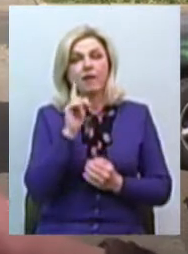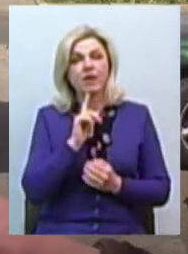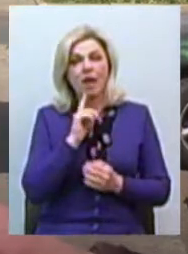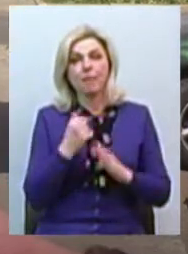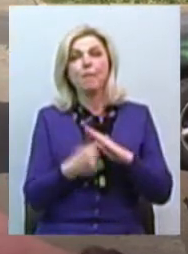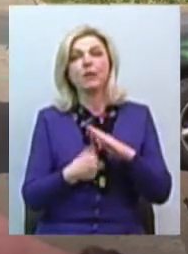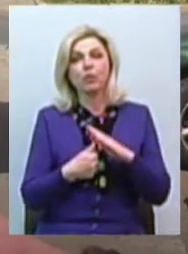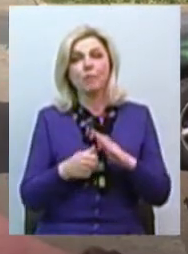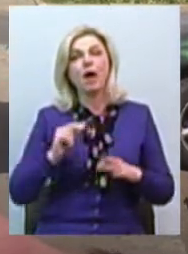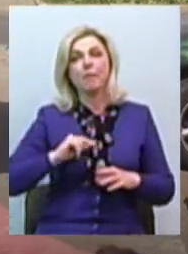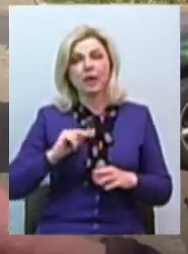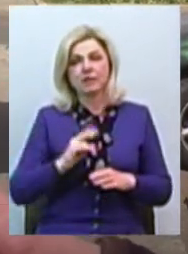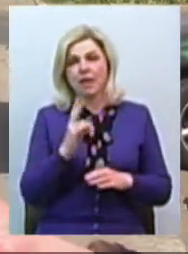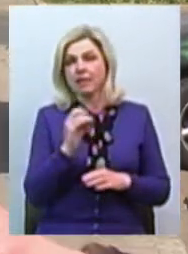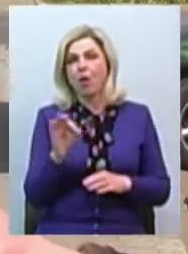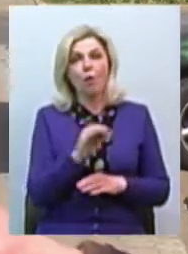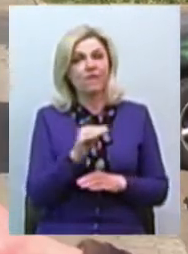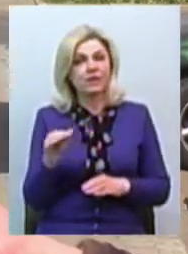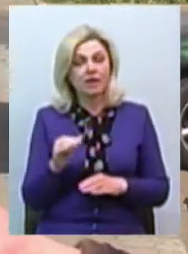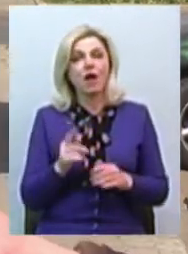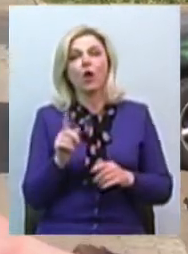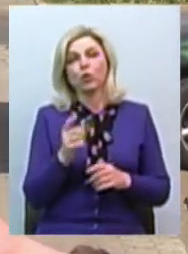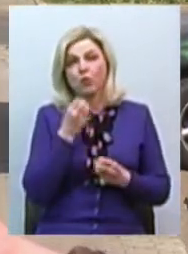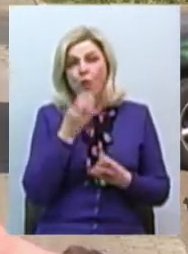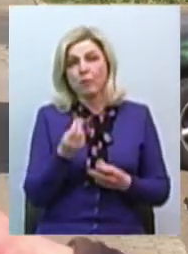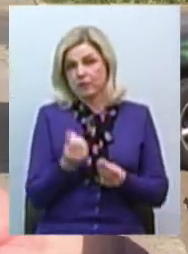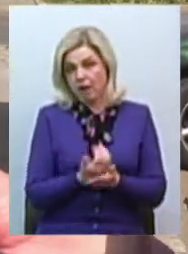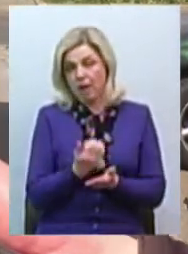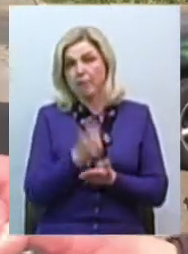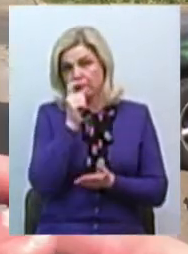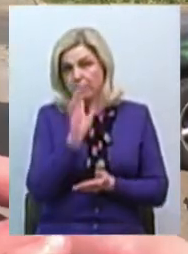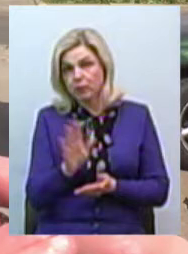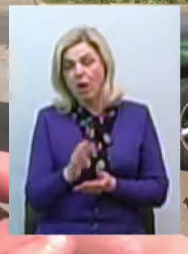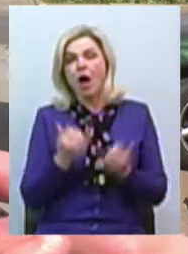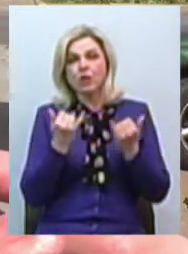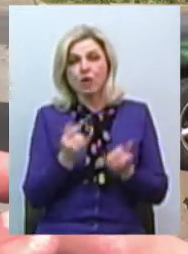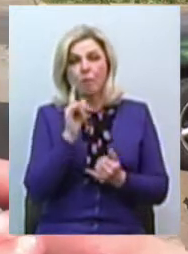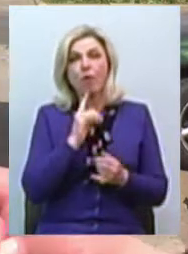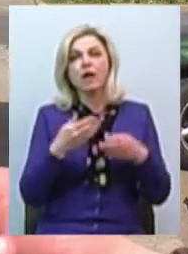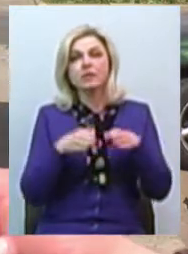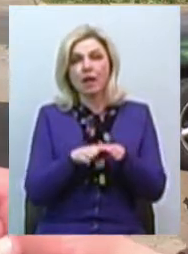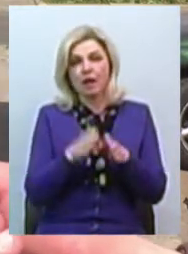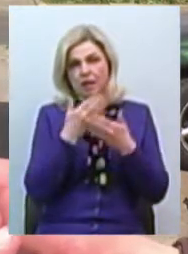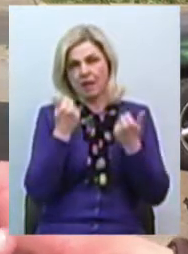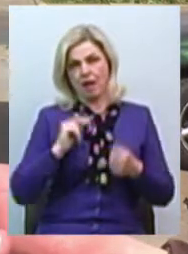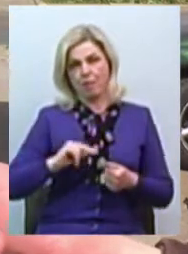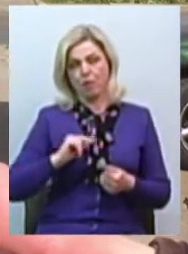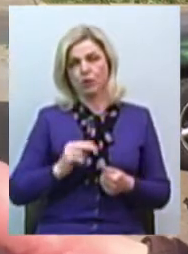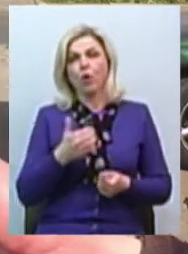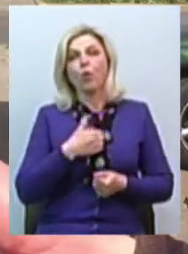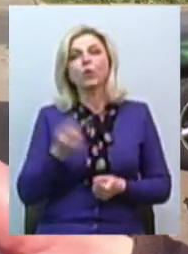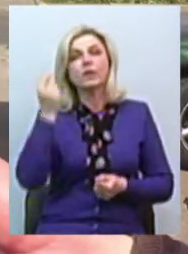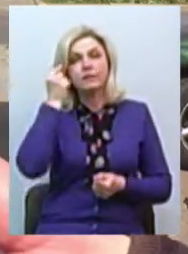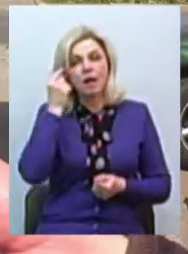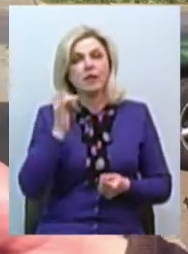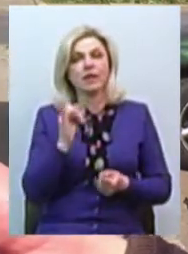безробітна. Працювала неофіційно. Добре, начебто, і заробляла. Зараз, поки закрили нас і немає роботи, тому хочу дізнатися